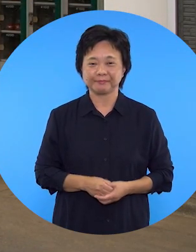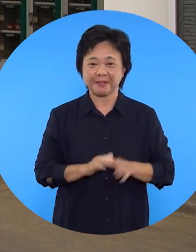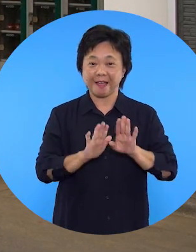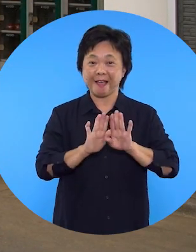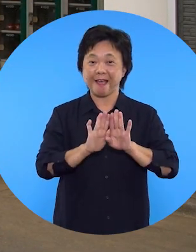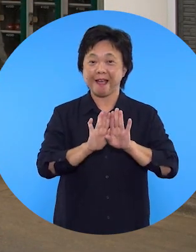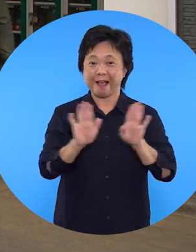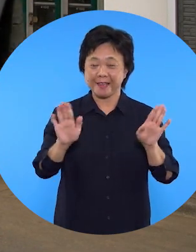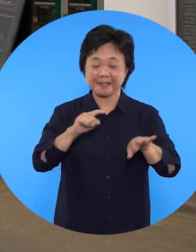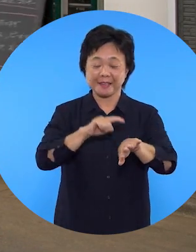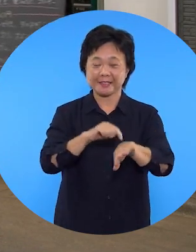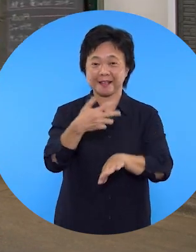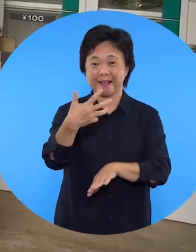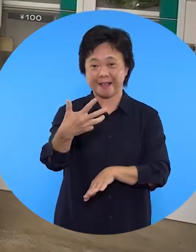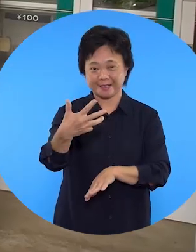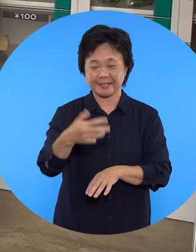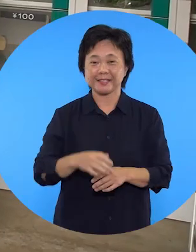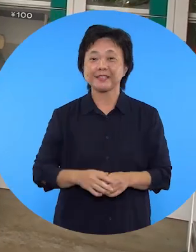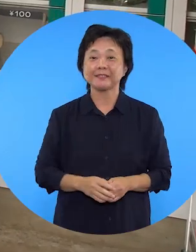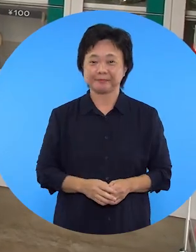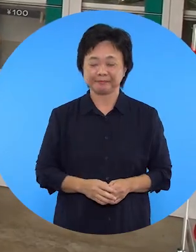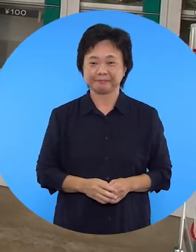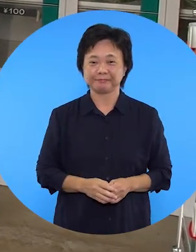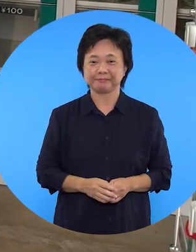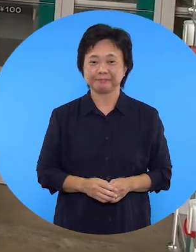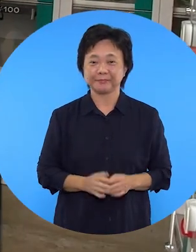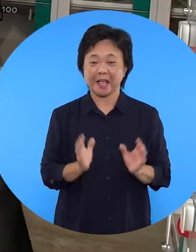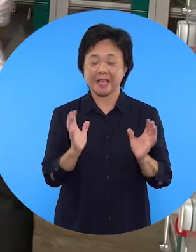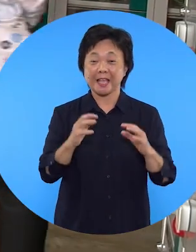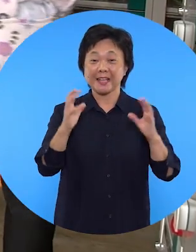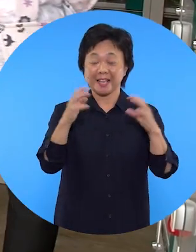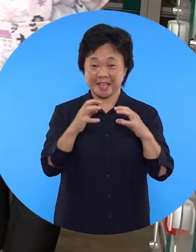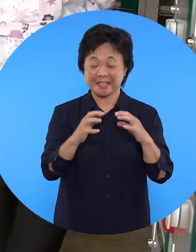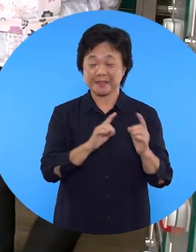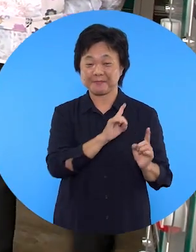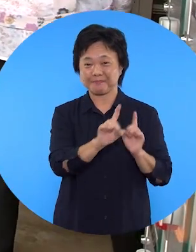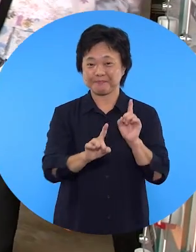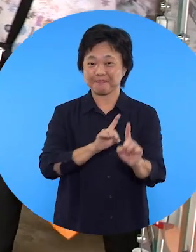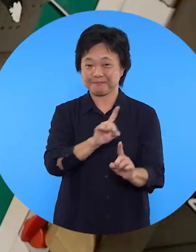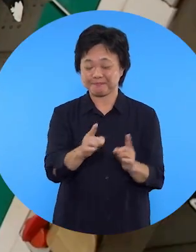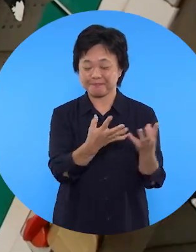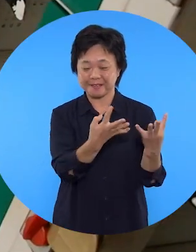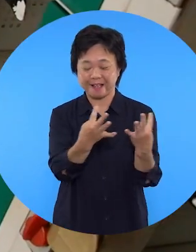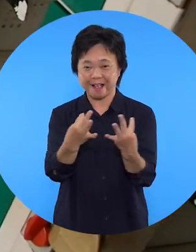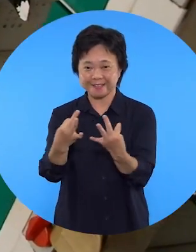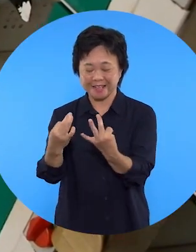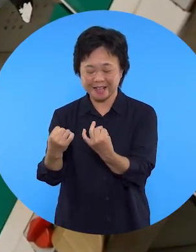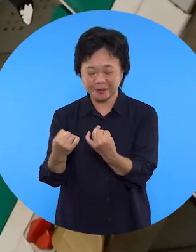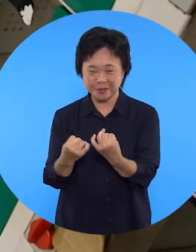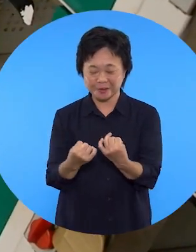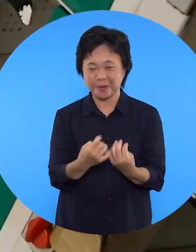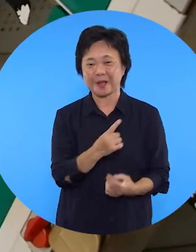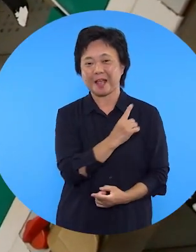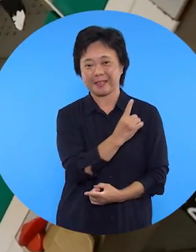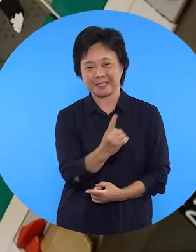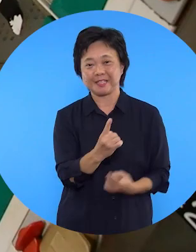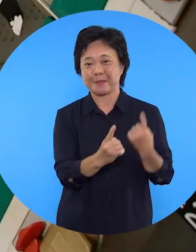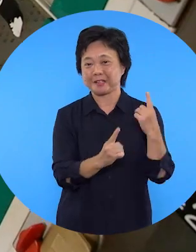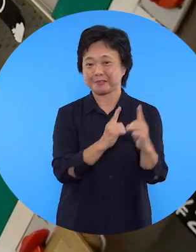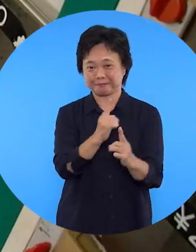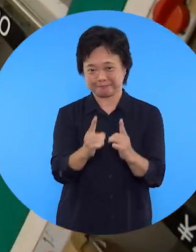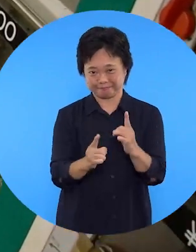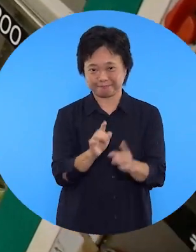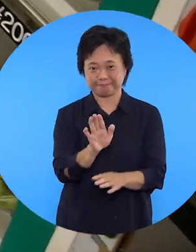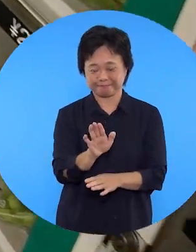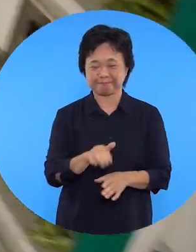いよいよ開店の8時10の抜群の野菜を目当てに毎日多くの方が訪れます